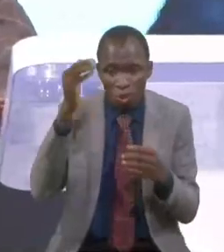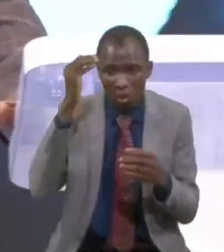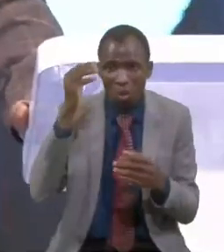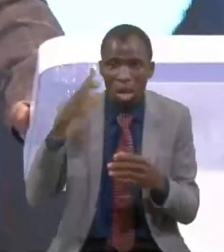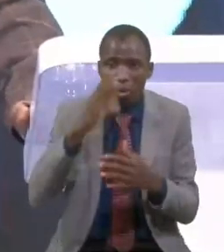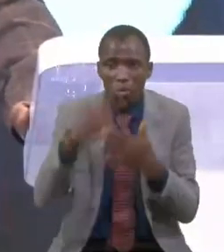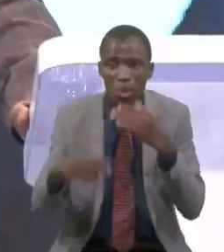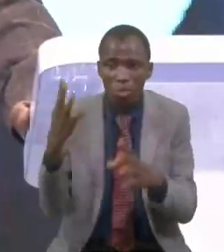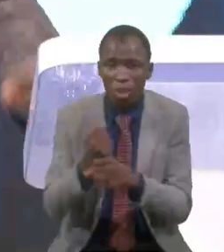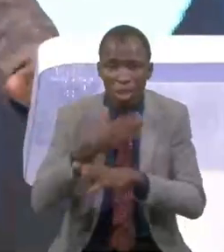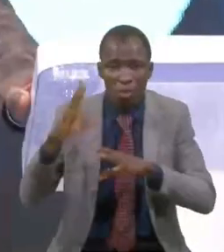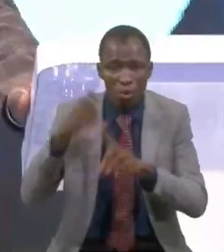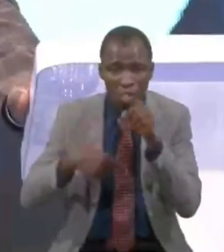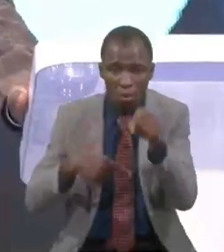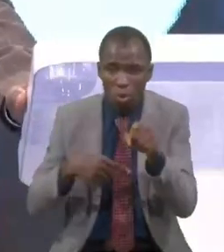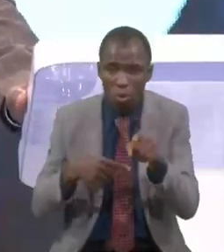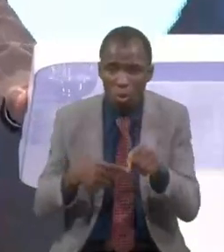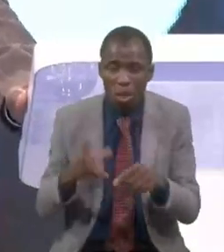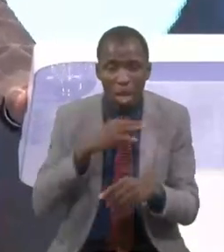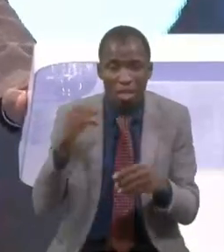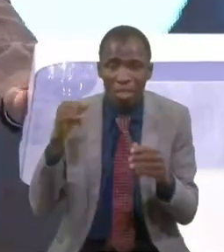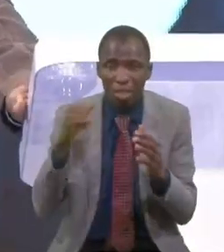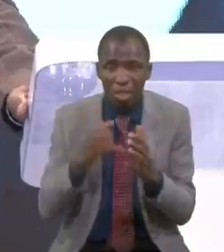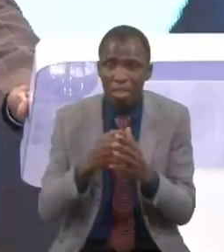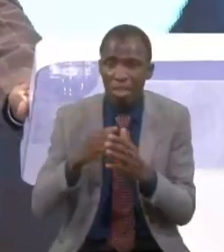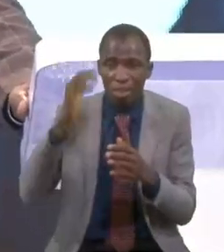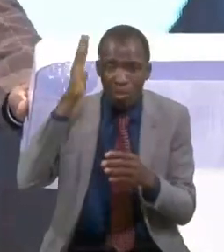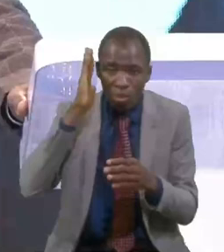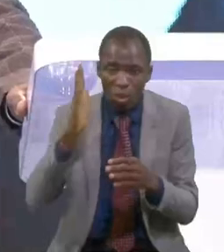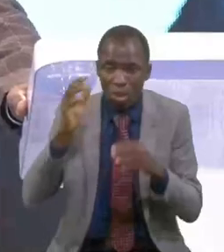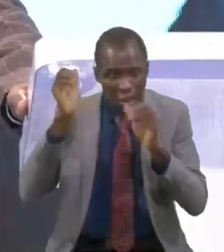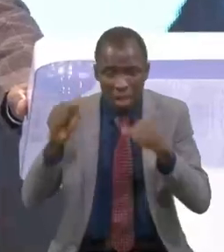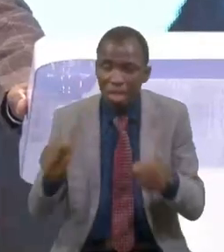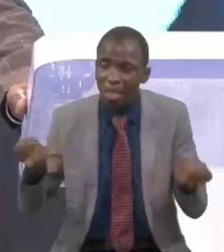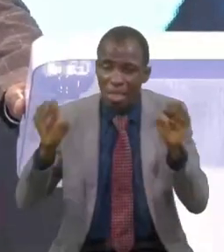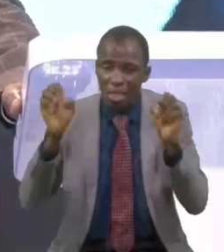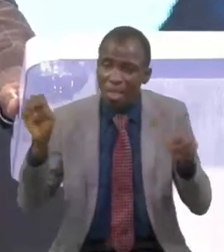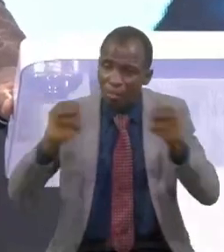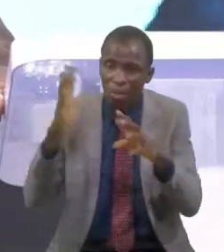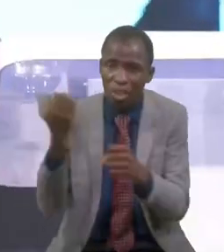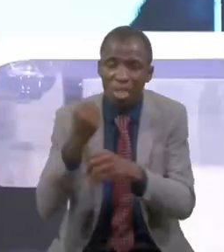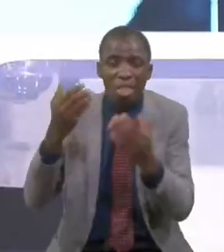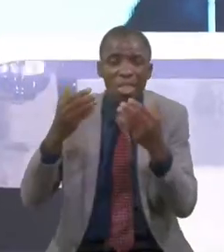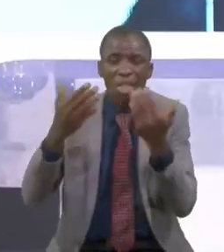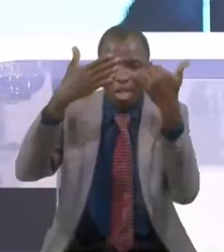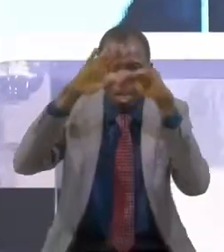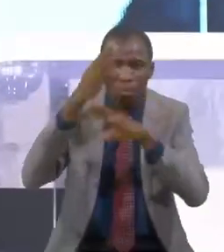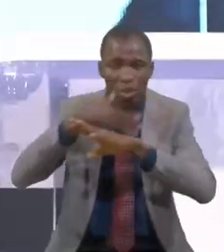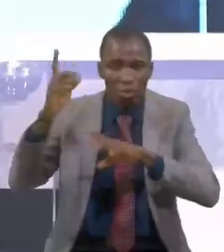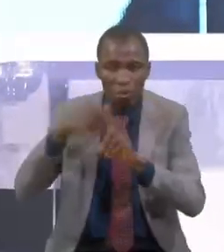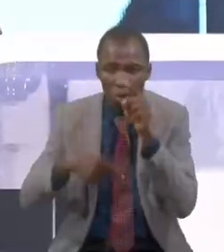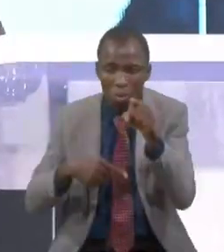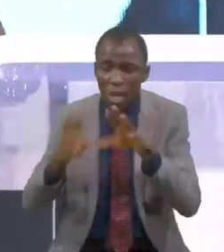chose ôterait de vous même C chose même ôterons le ciel de vous et vous donnez l'enfer